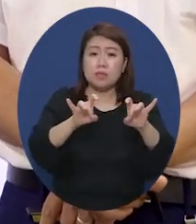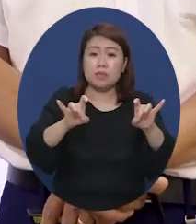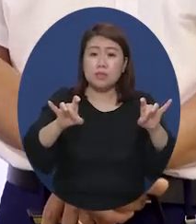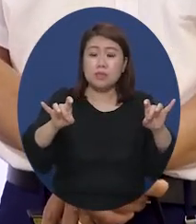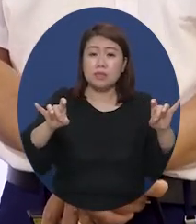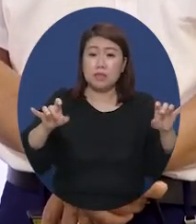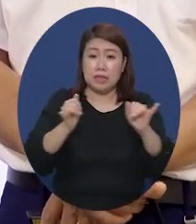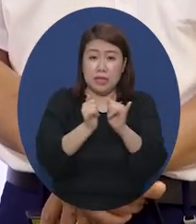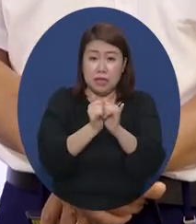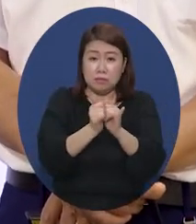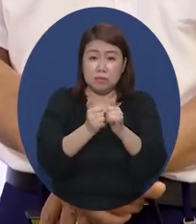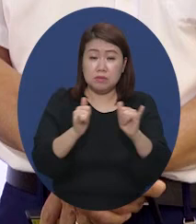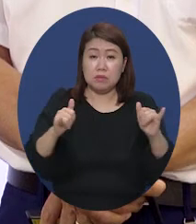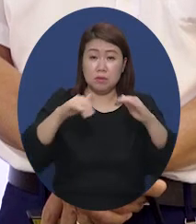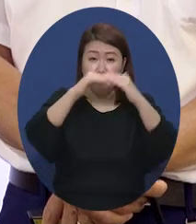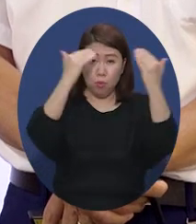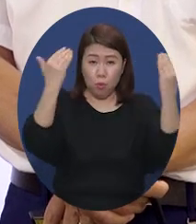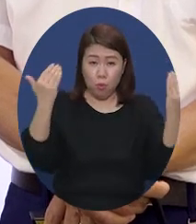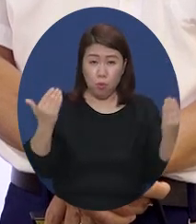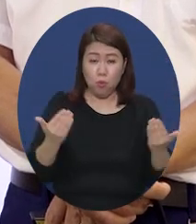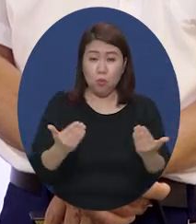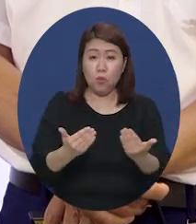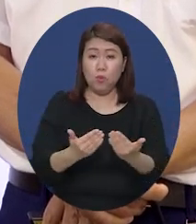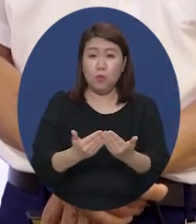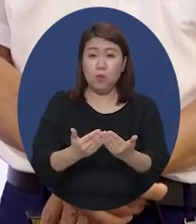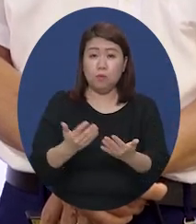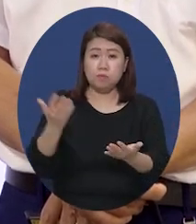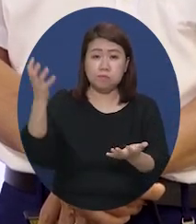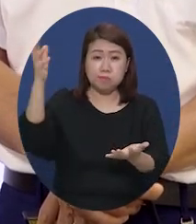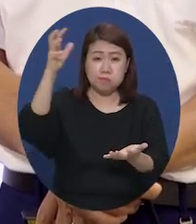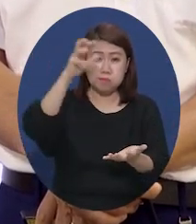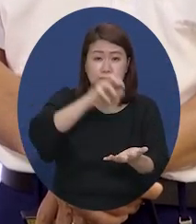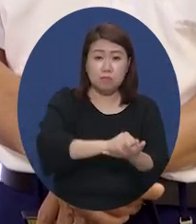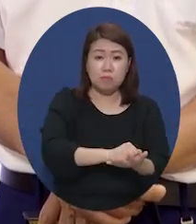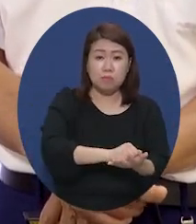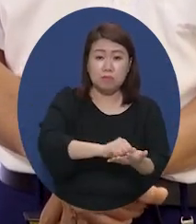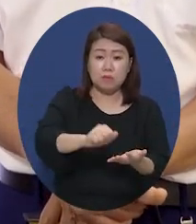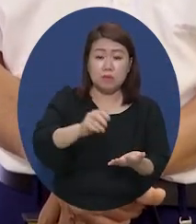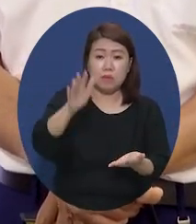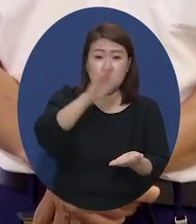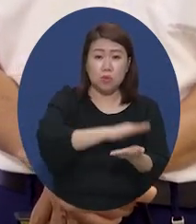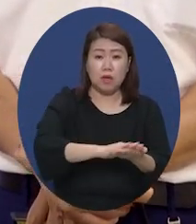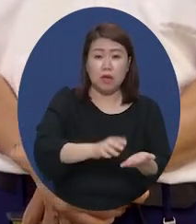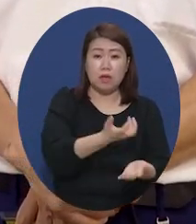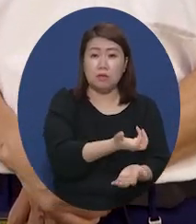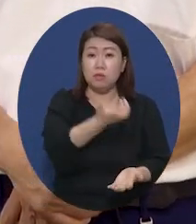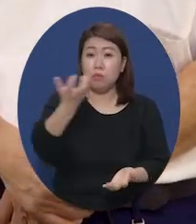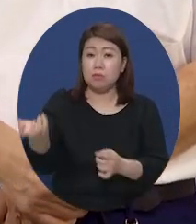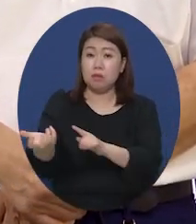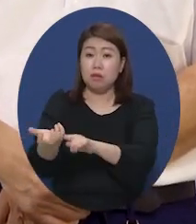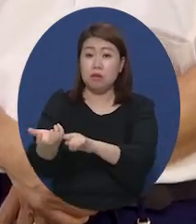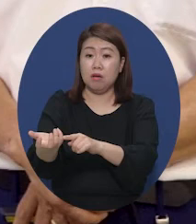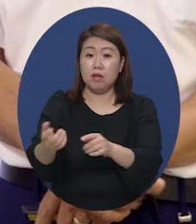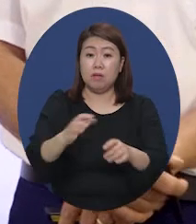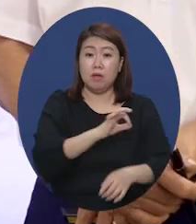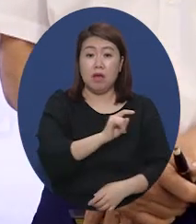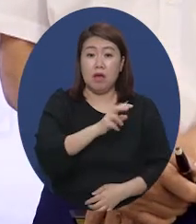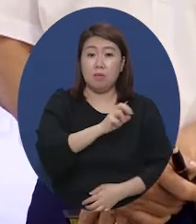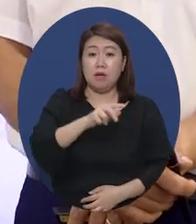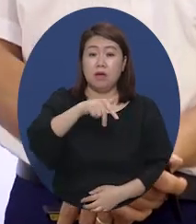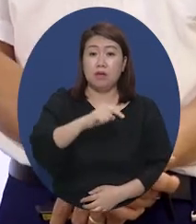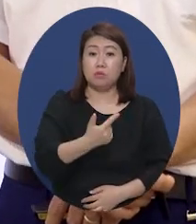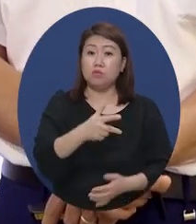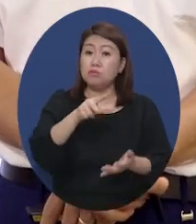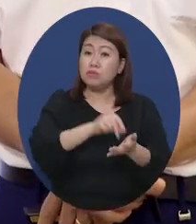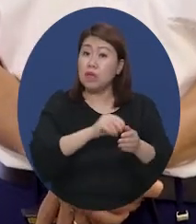명가량의 그 아마존 인구를 다 소개시키고 다른 지역으로 다 옮긴다고 해서 과연 아마존이